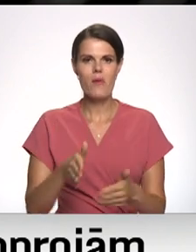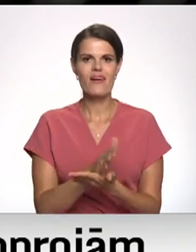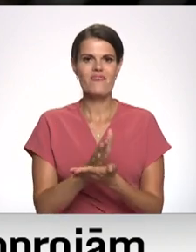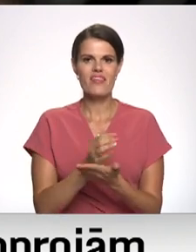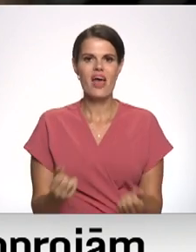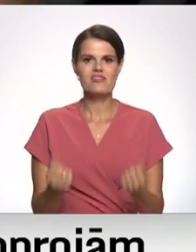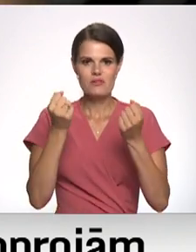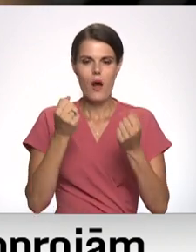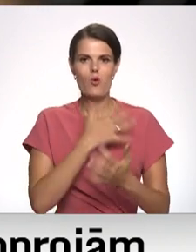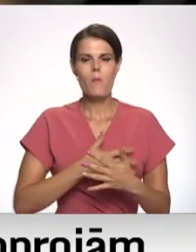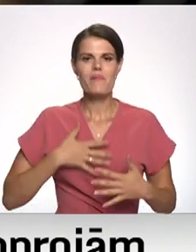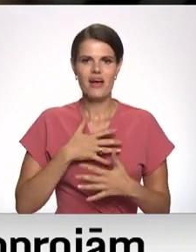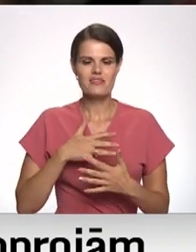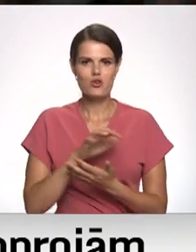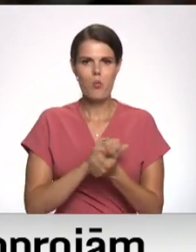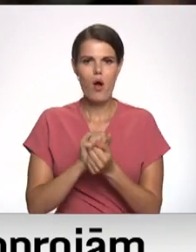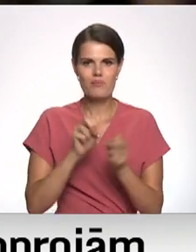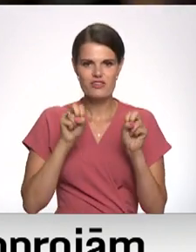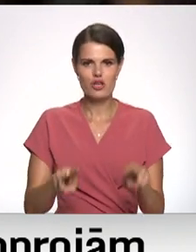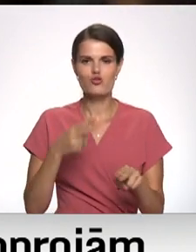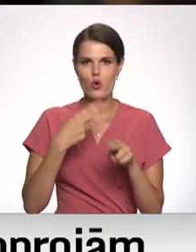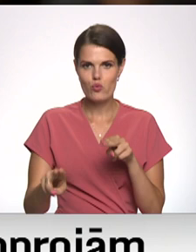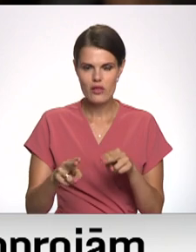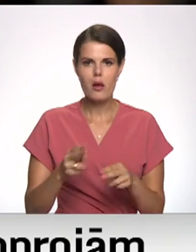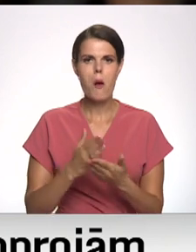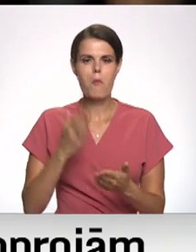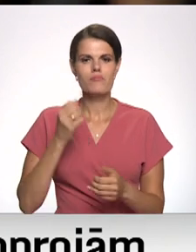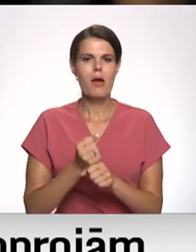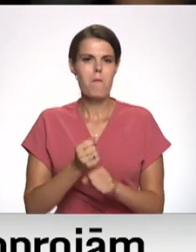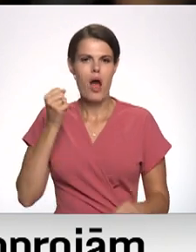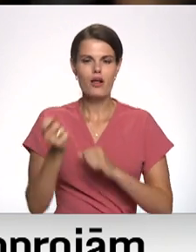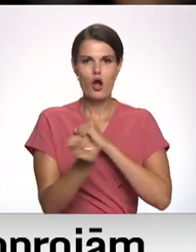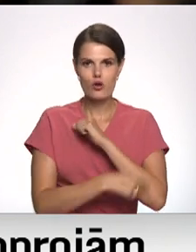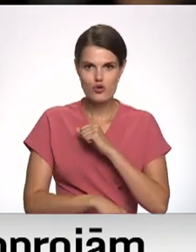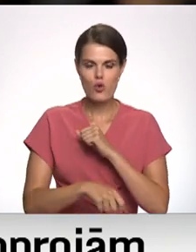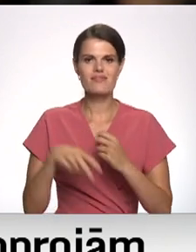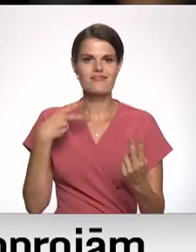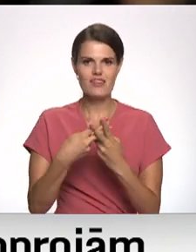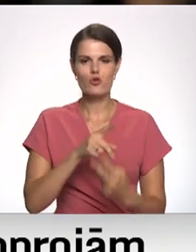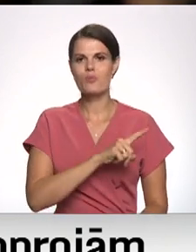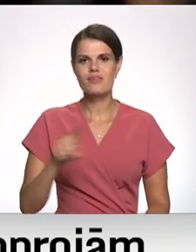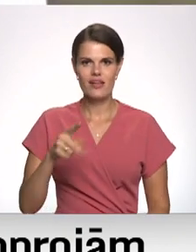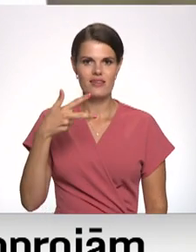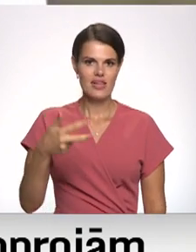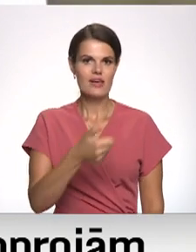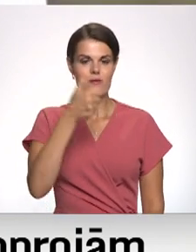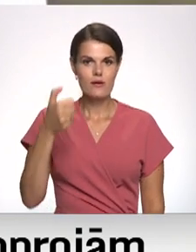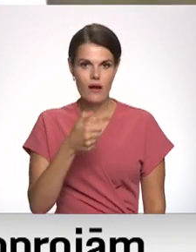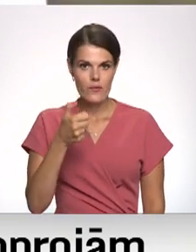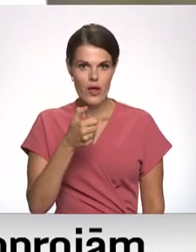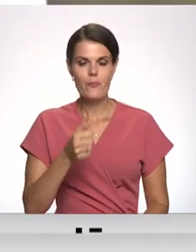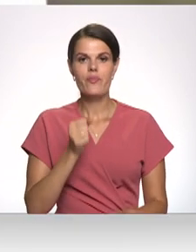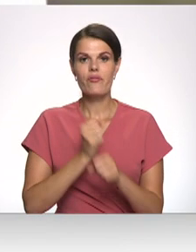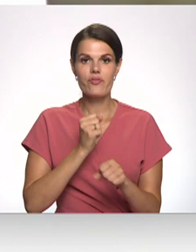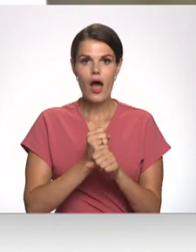smaguma miesas bojājumu tīšu nodarīšanu. Bargākais sots ir brīvības atņemšana uz laiku līdz 3 gadiem. Darbs, kas